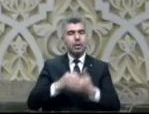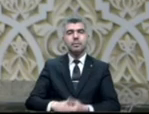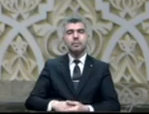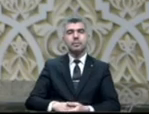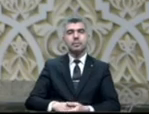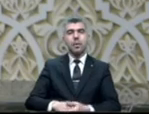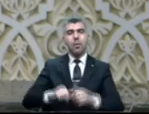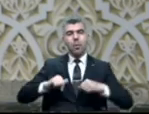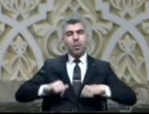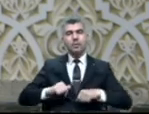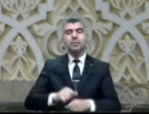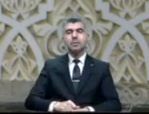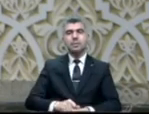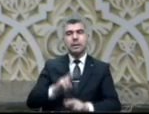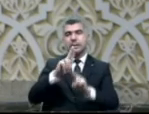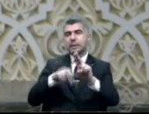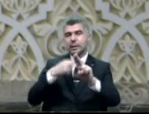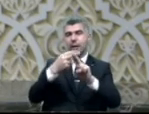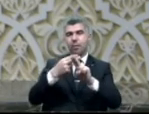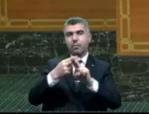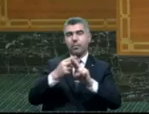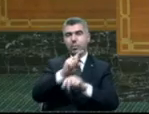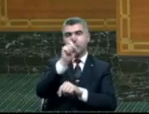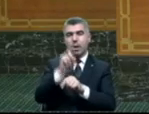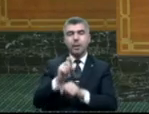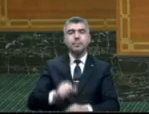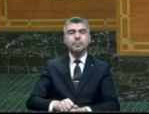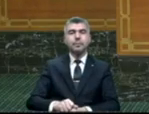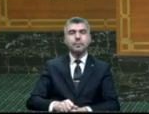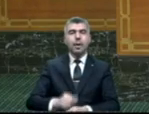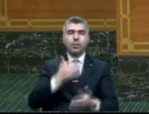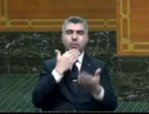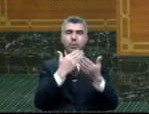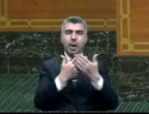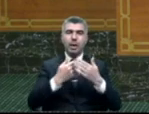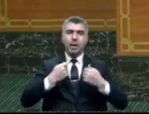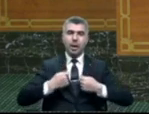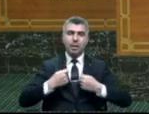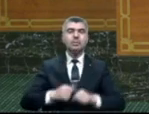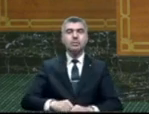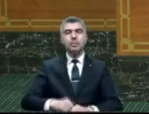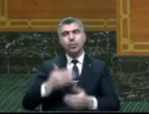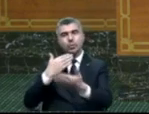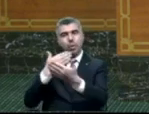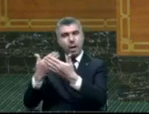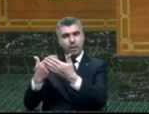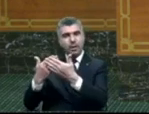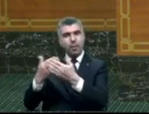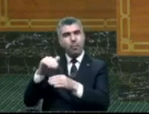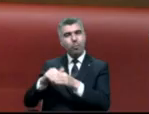المحترم. كلمة السيد الوزيرة، السيدة الوزيرة للرد على السؤال. شكرا السيد الرئيس المحترم، وشكرا السيد المستشار